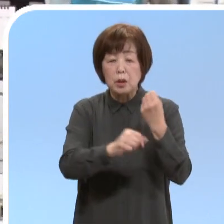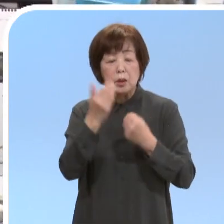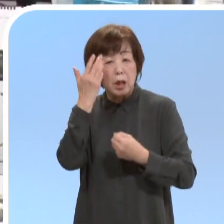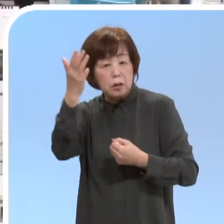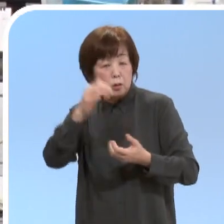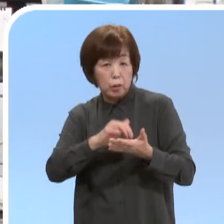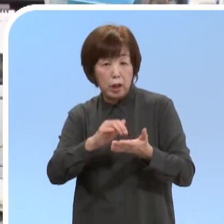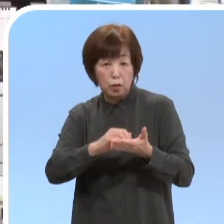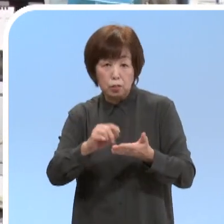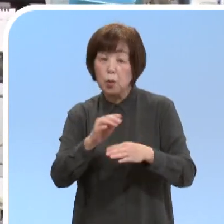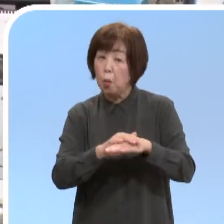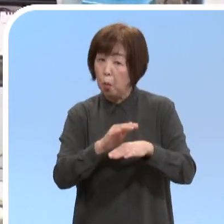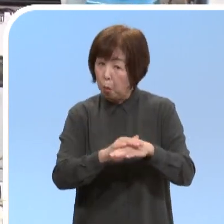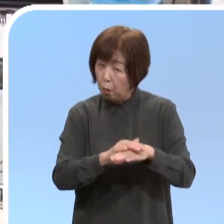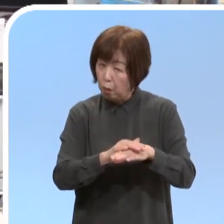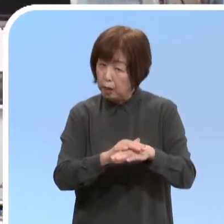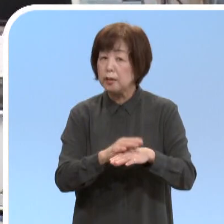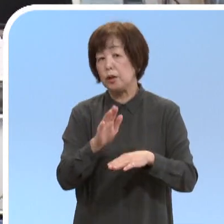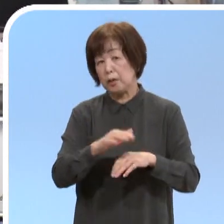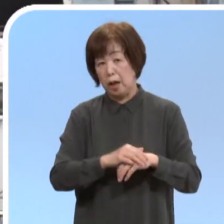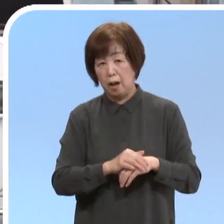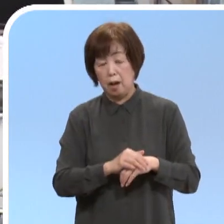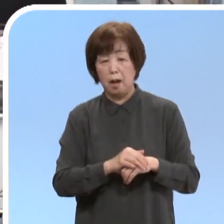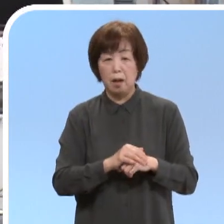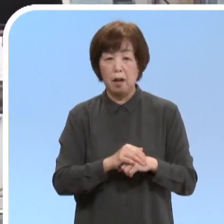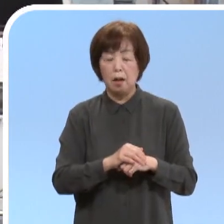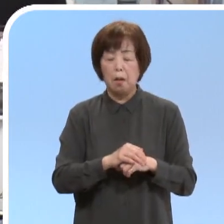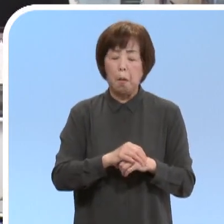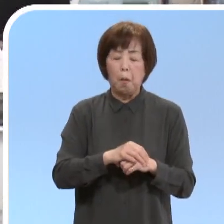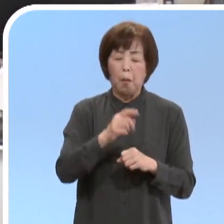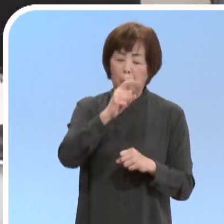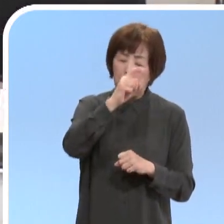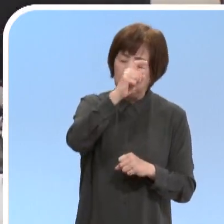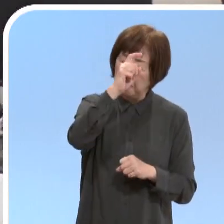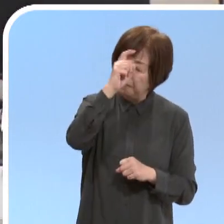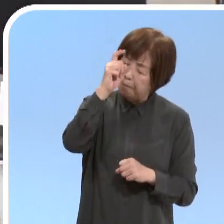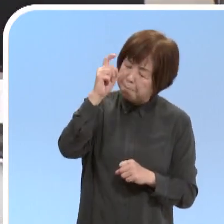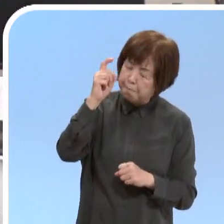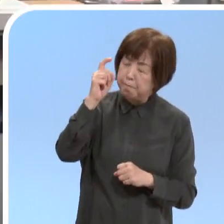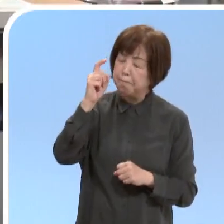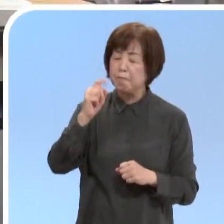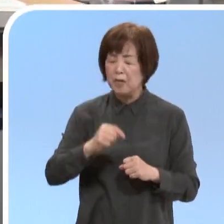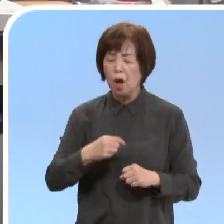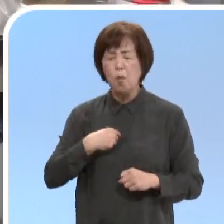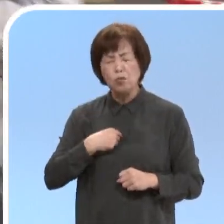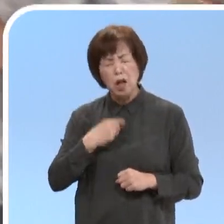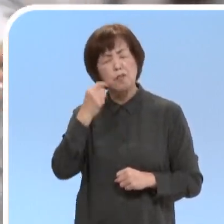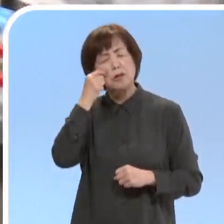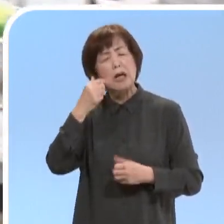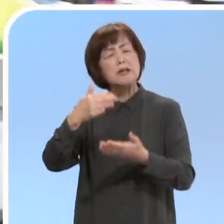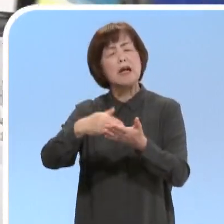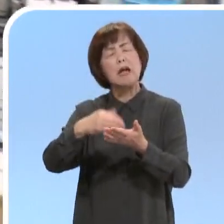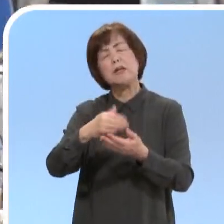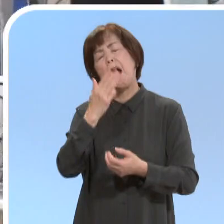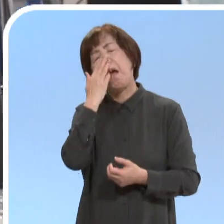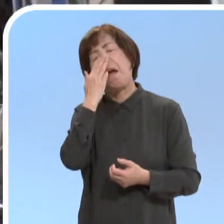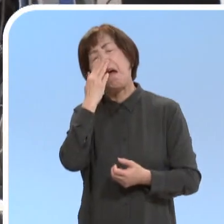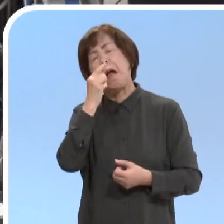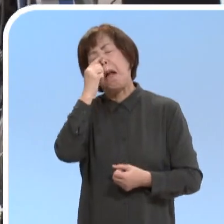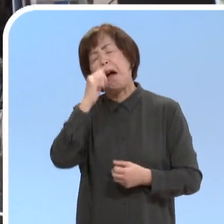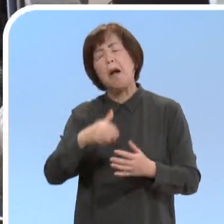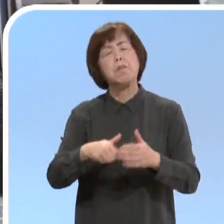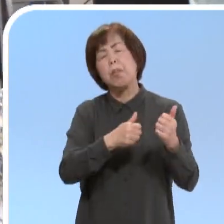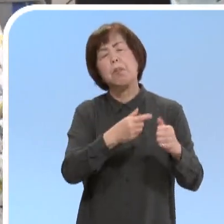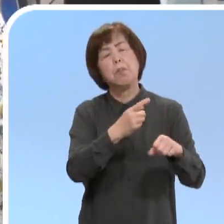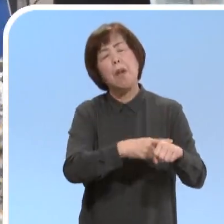けどはいえそれによってちょっとねやっておりますあの僕難しいことからすぐあの